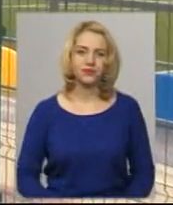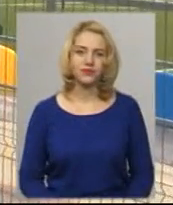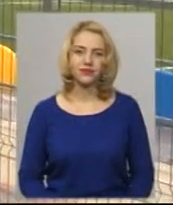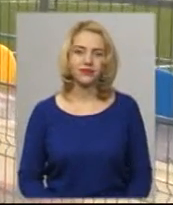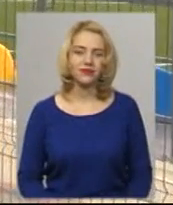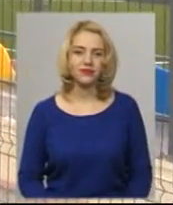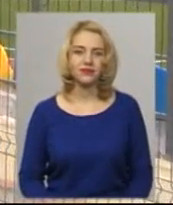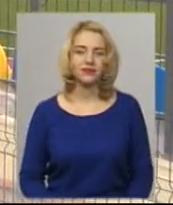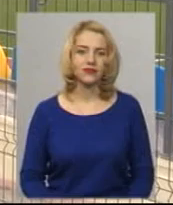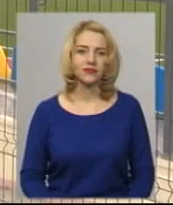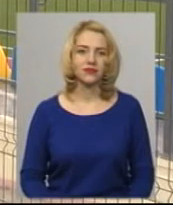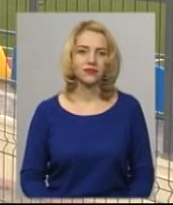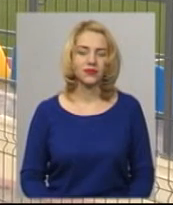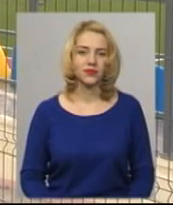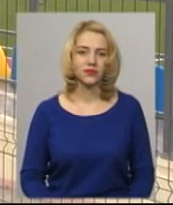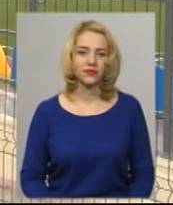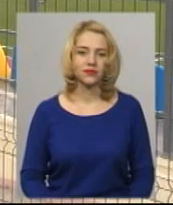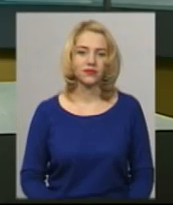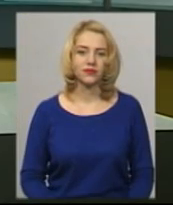Віктор Кривий. Новини на Суспільному. Хмельниччина.